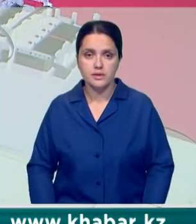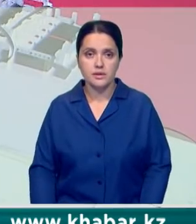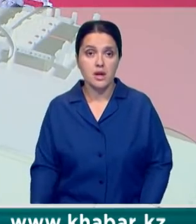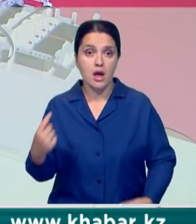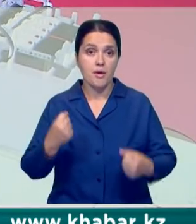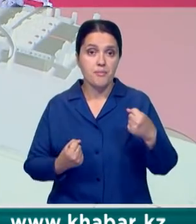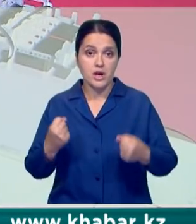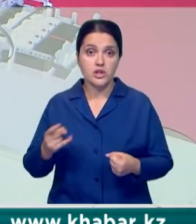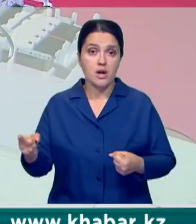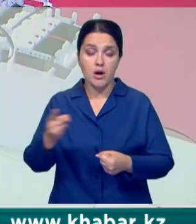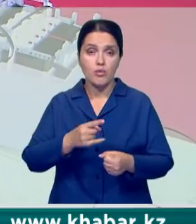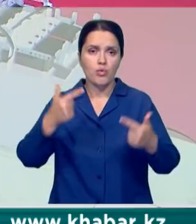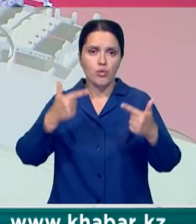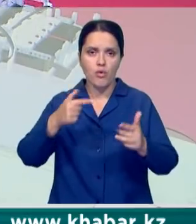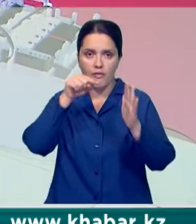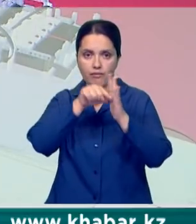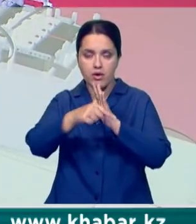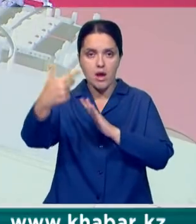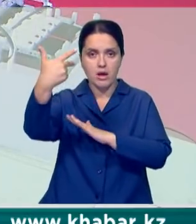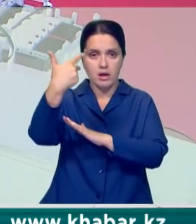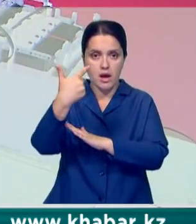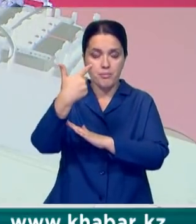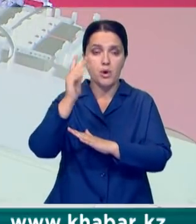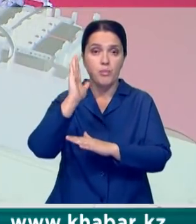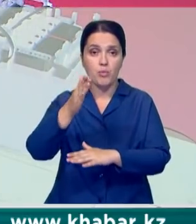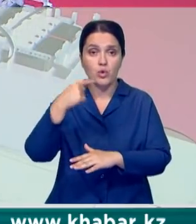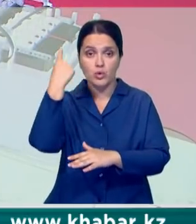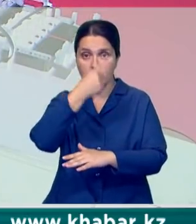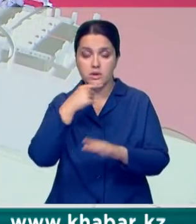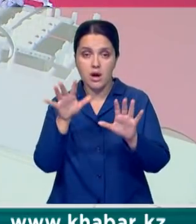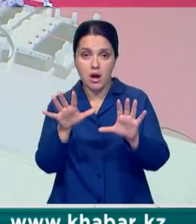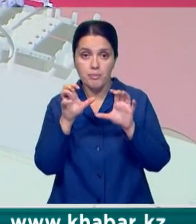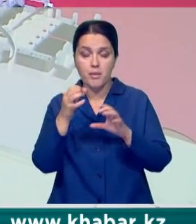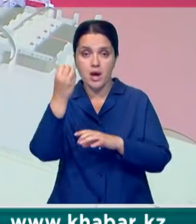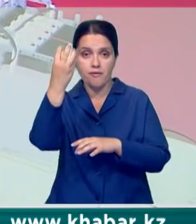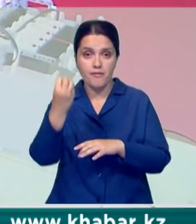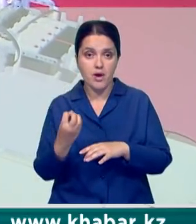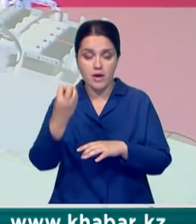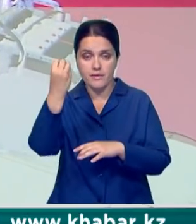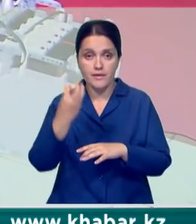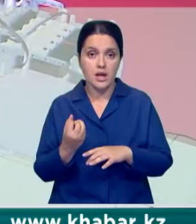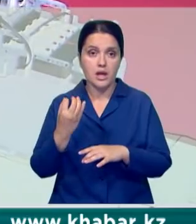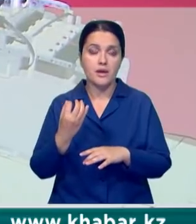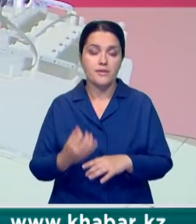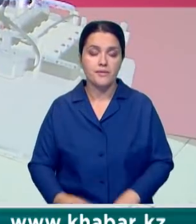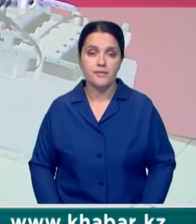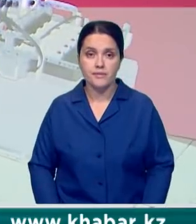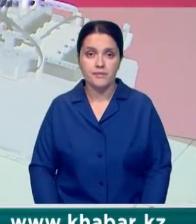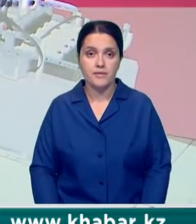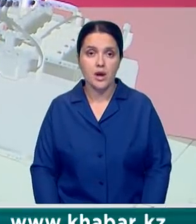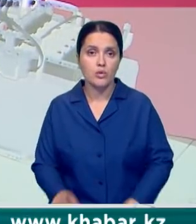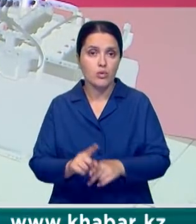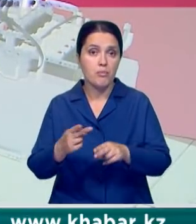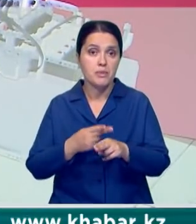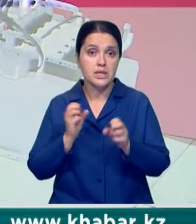оснащены камерами которые будут определять людей дорожные знаки и светофоры тем самым увлечь его безопасность на дорогах во-вторых